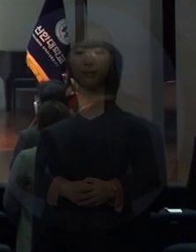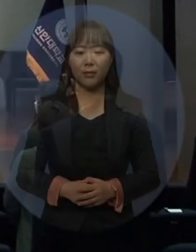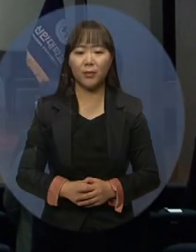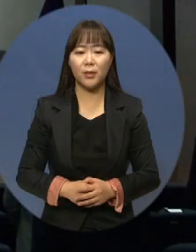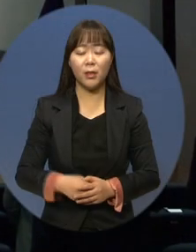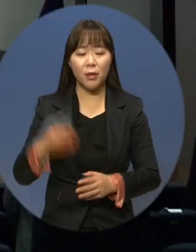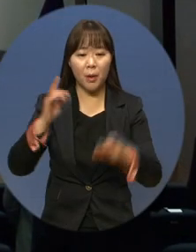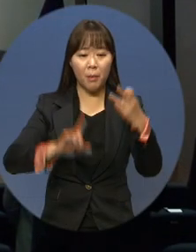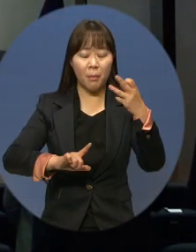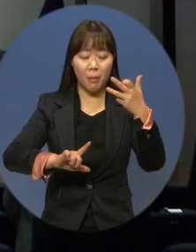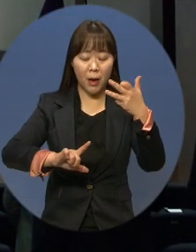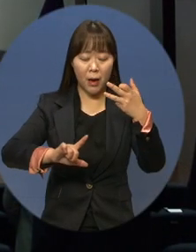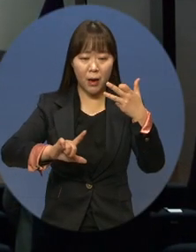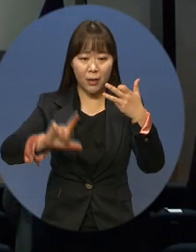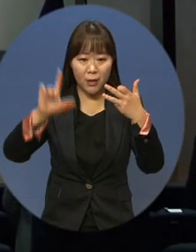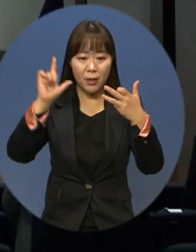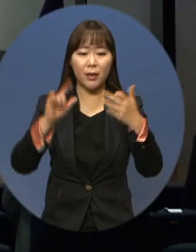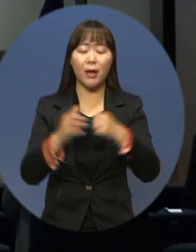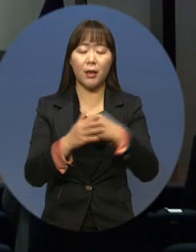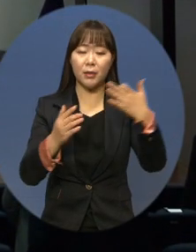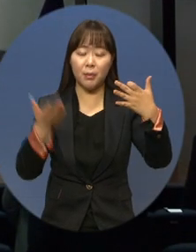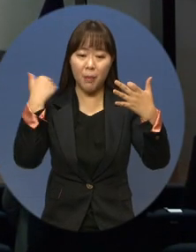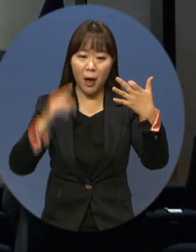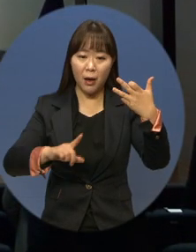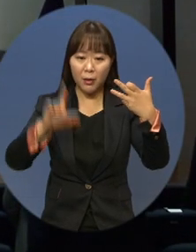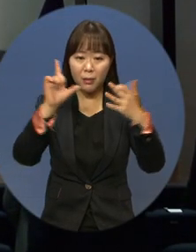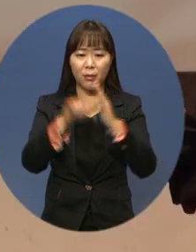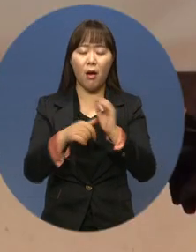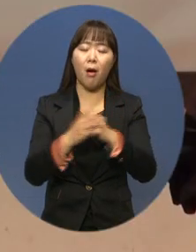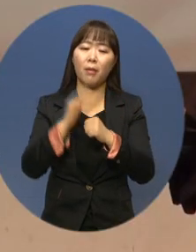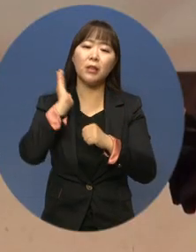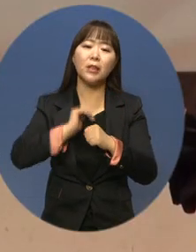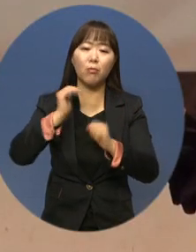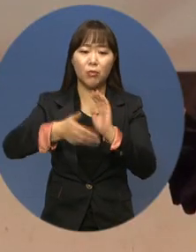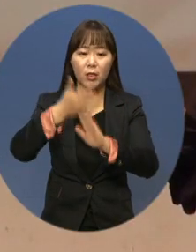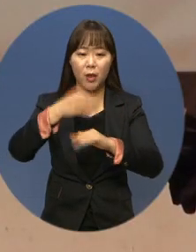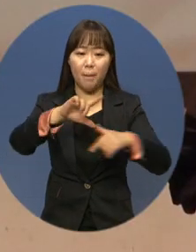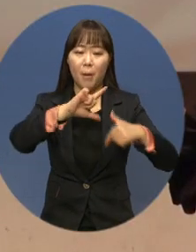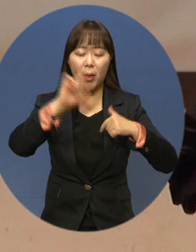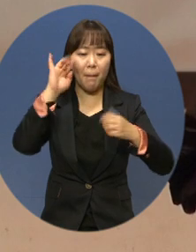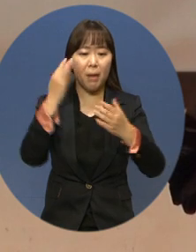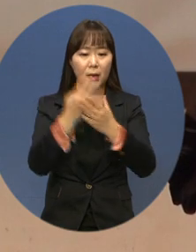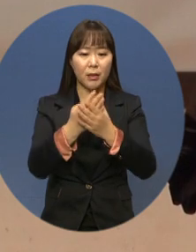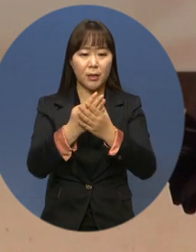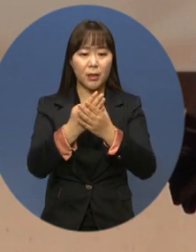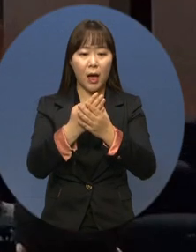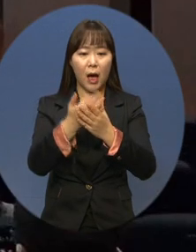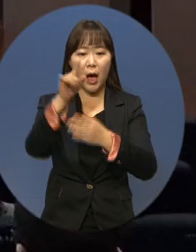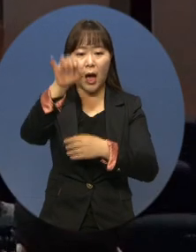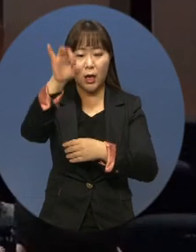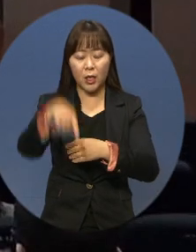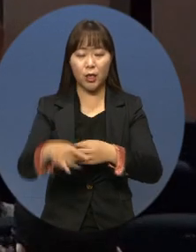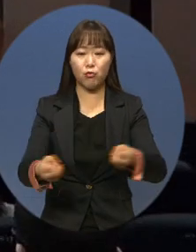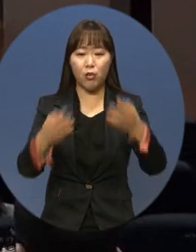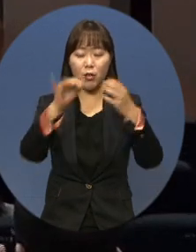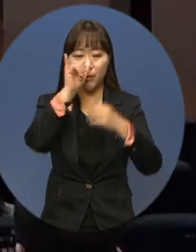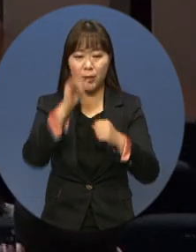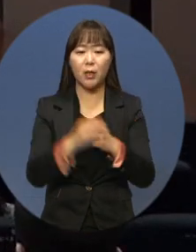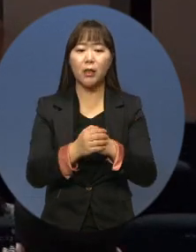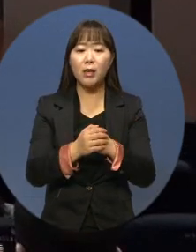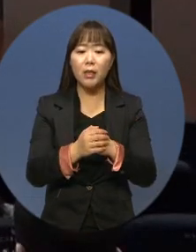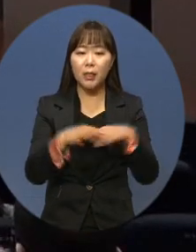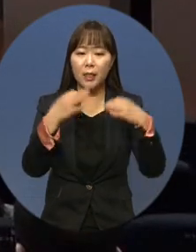지난 8일 의정부 신한대학교 대학원 명예박사학위 수여식이 있었습니다. 명예경영학 박사학위를